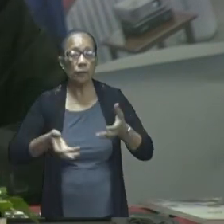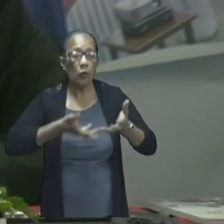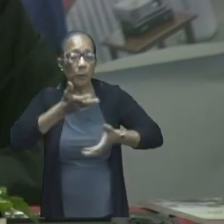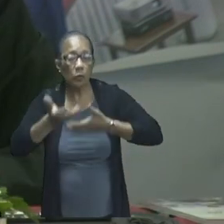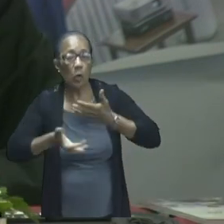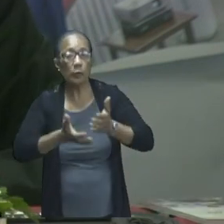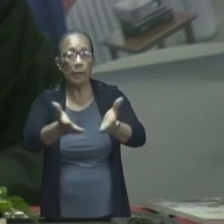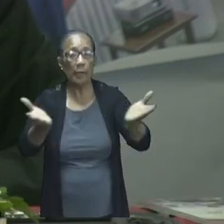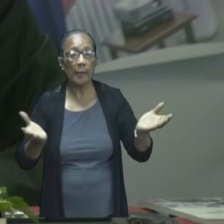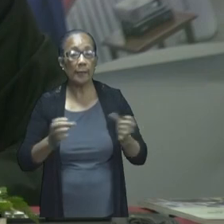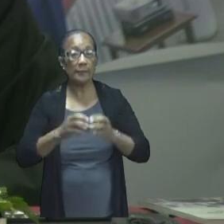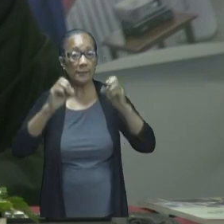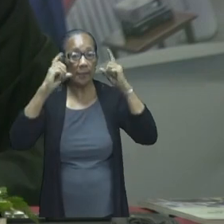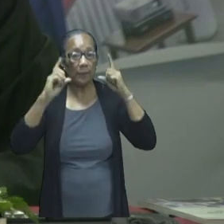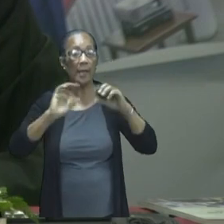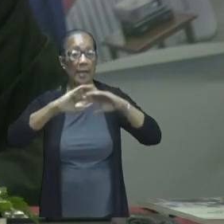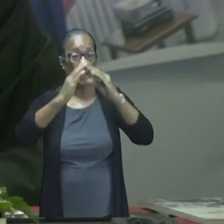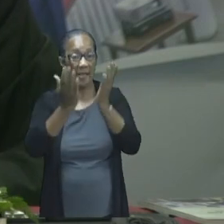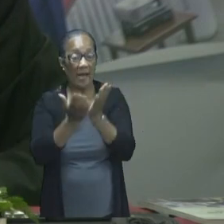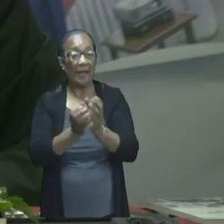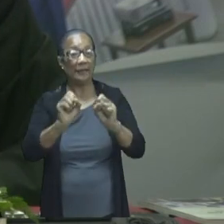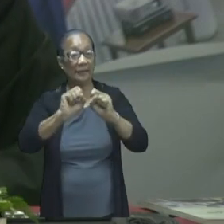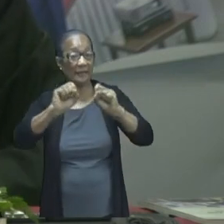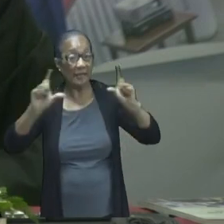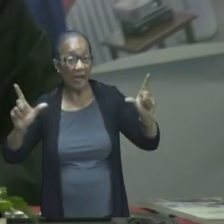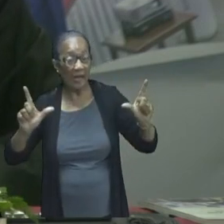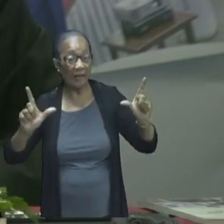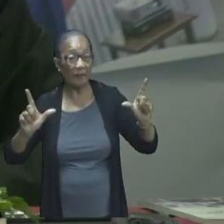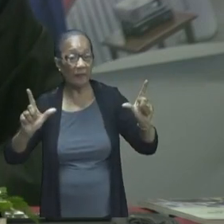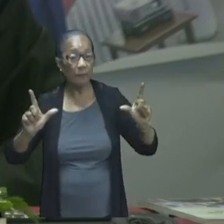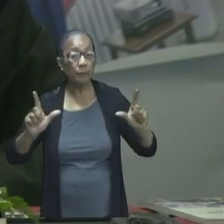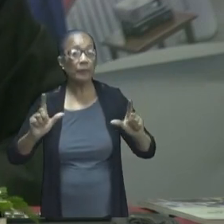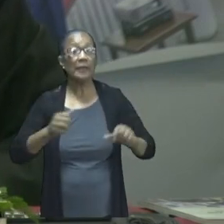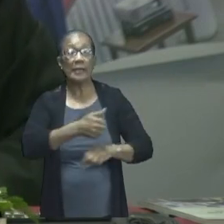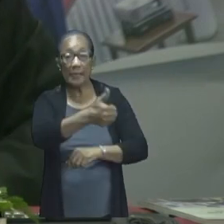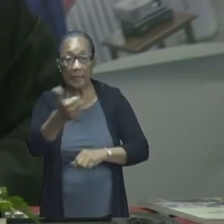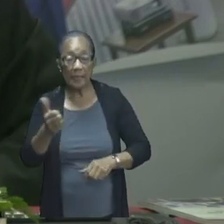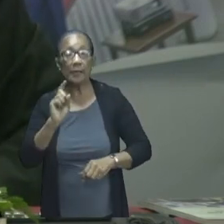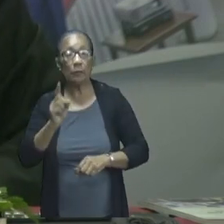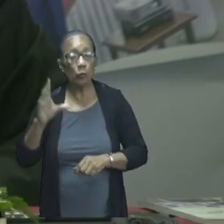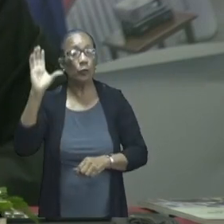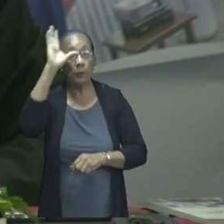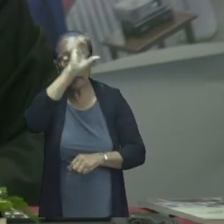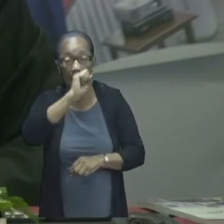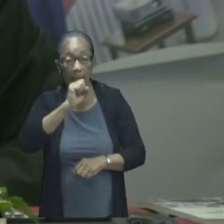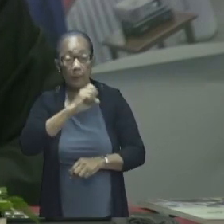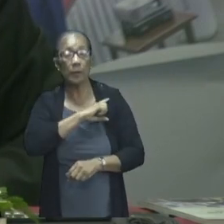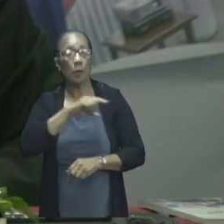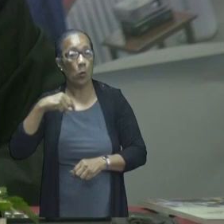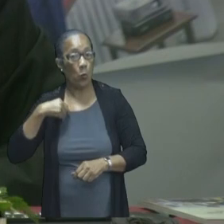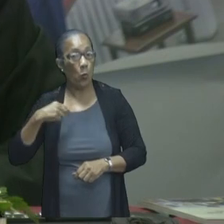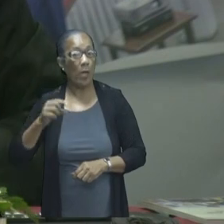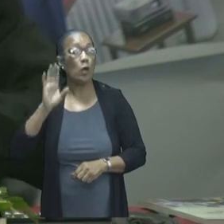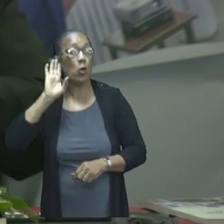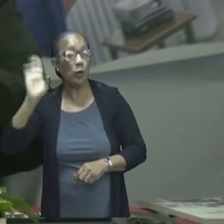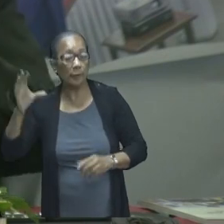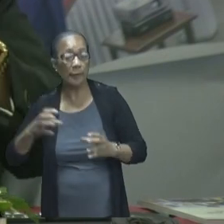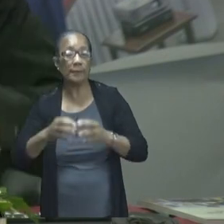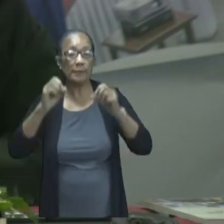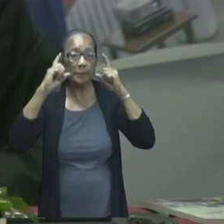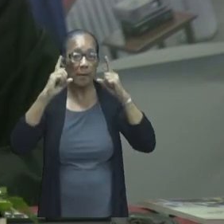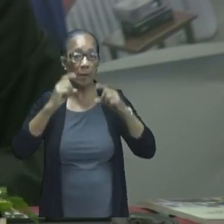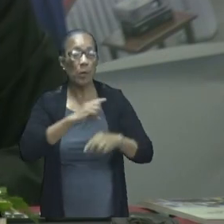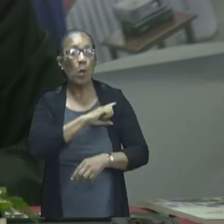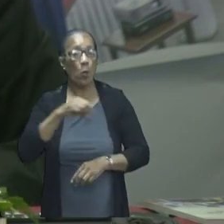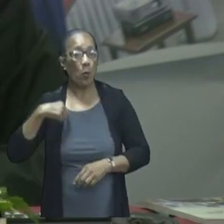samenleving en alle talen zodat men ook begrepen wordt lijsten werkzame leven maar lees er op na het